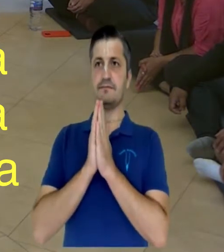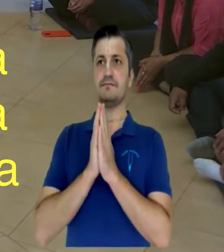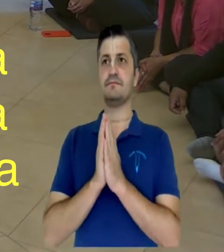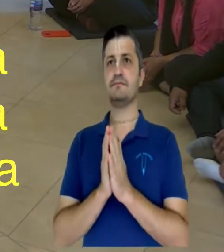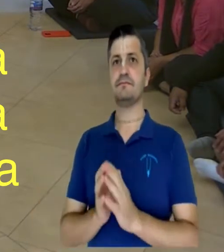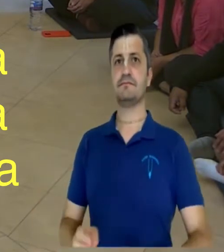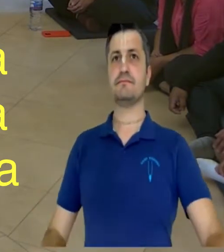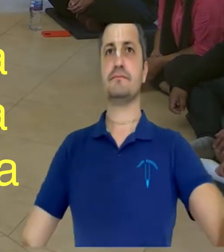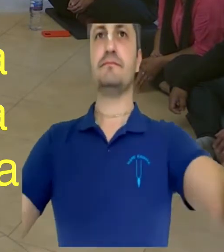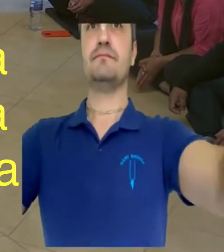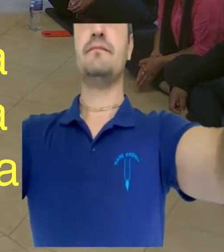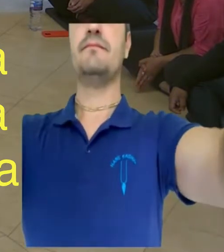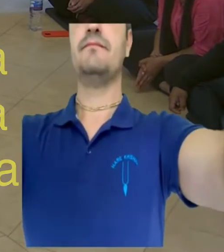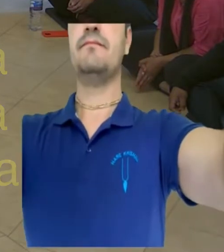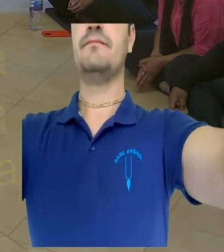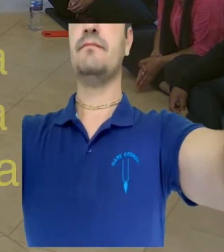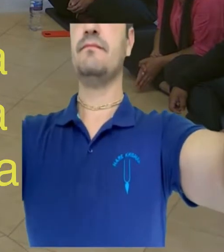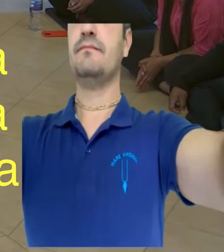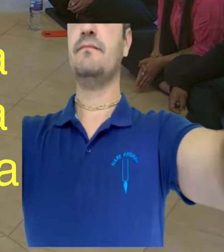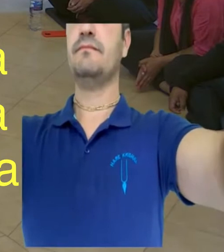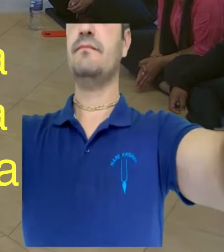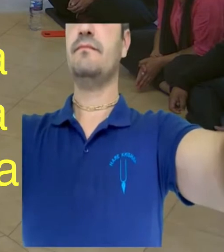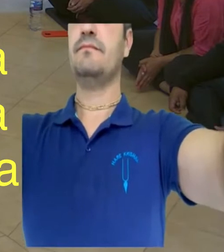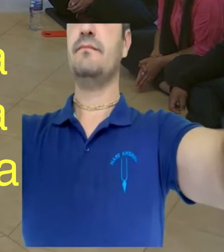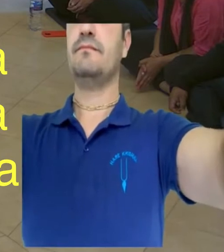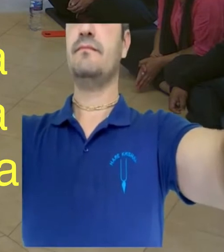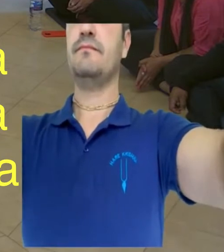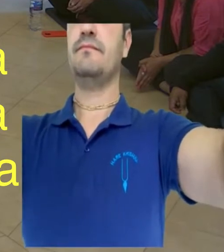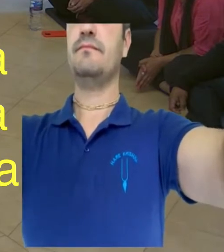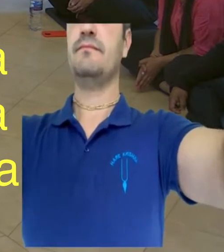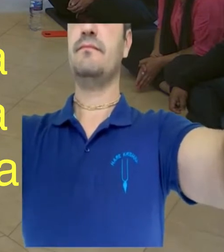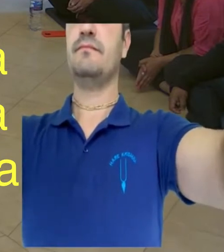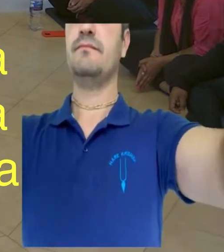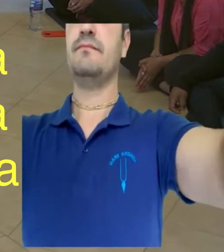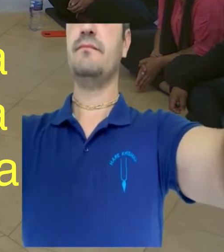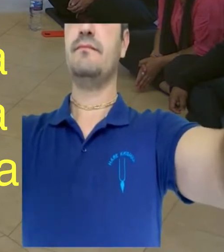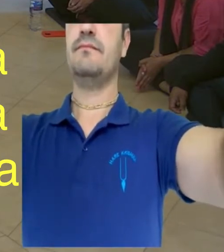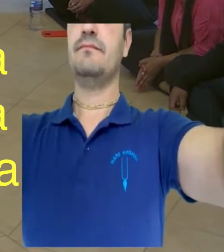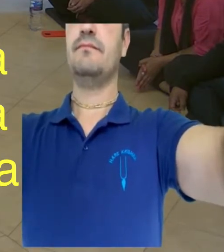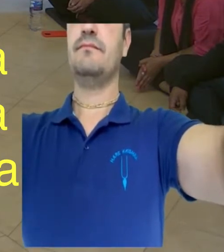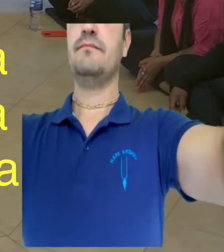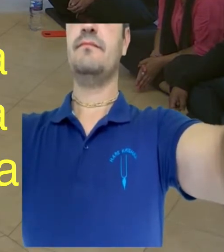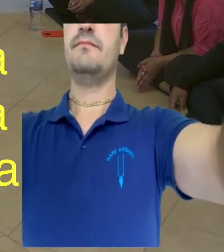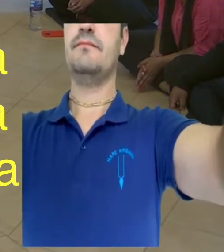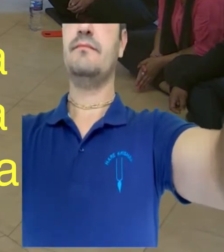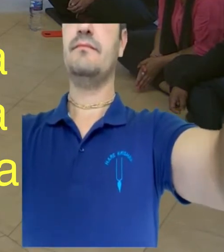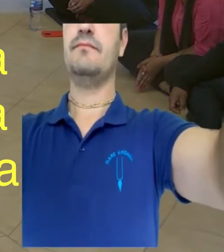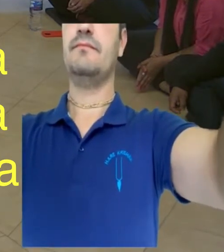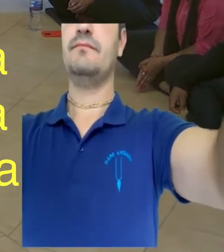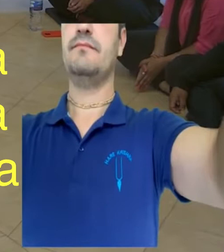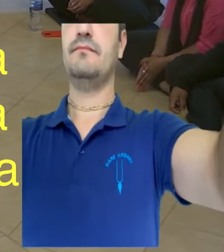हरे हरे। हरे कृष्ण कृष्ण कृष्ण हरे